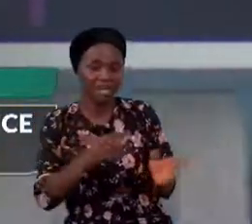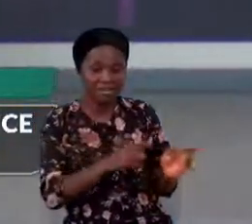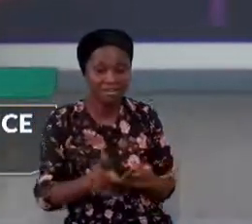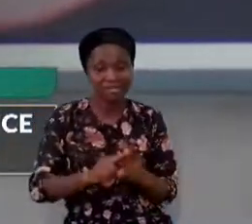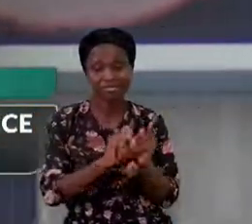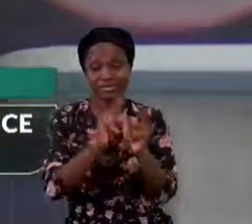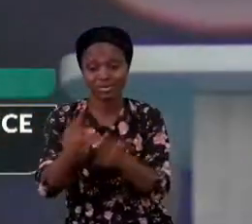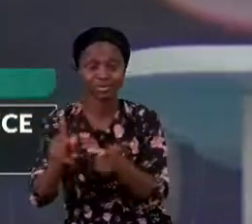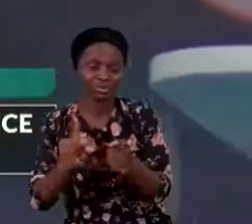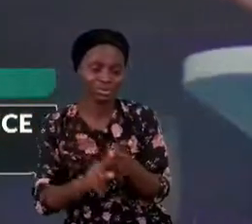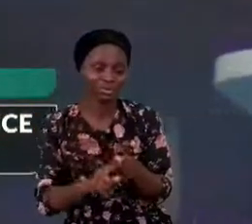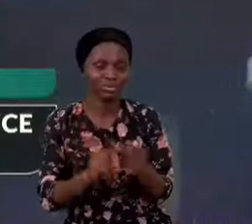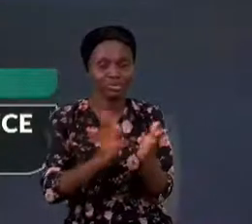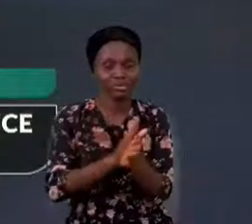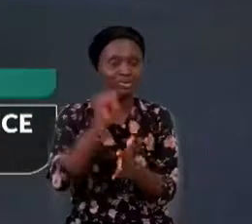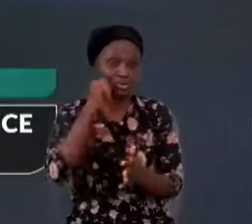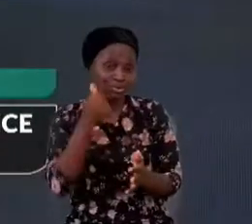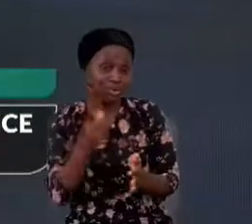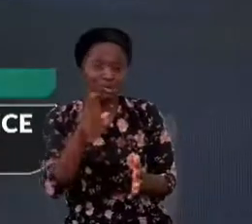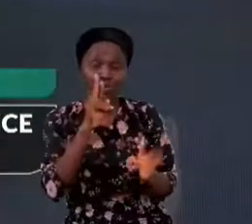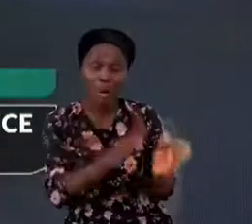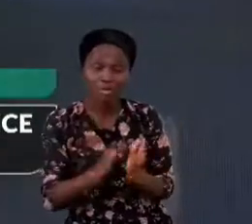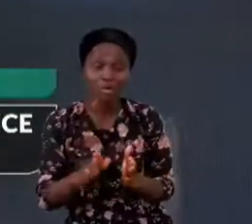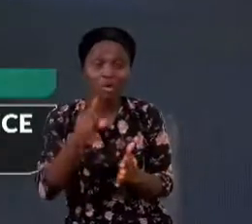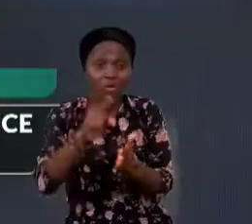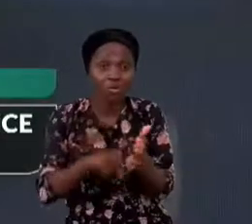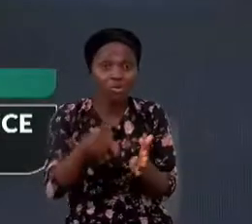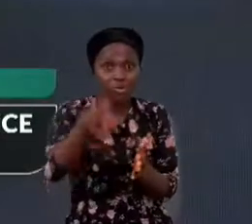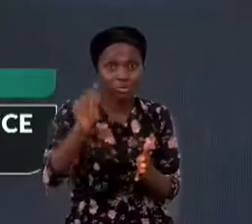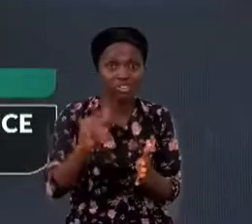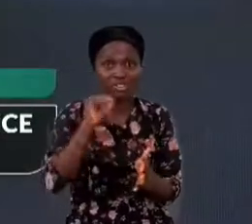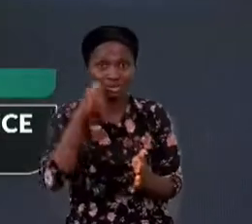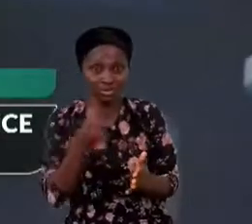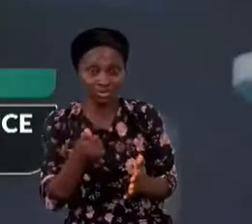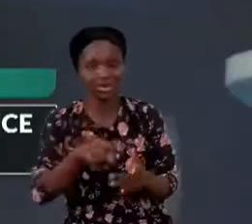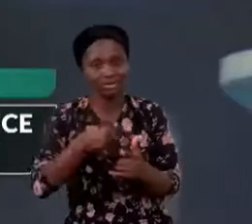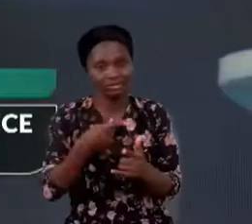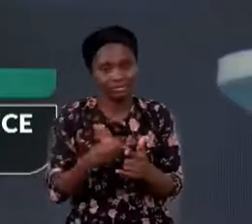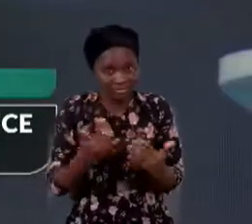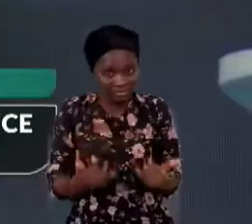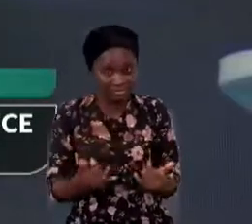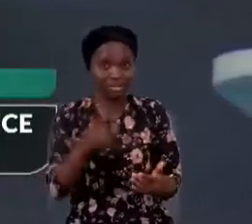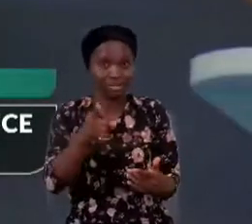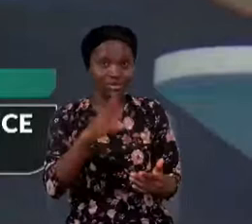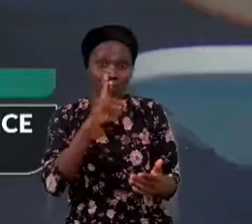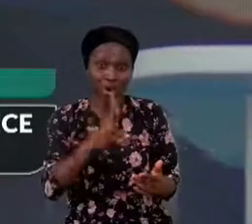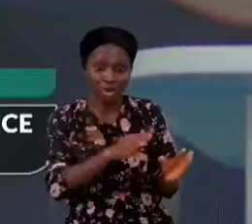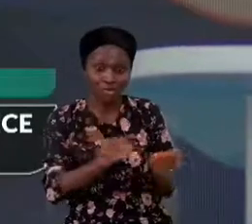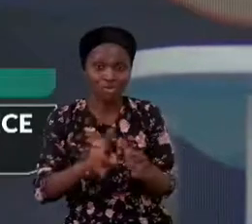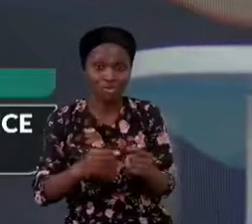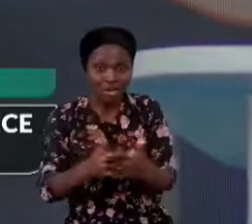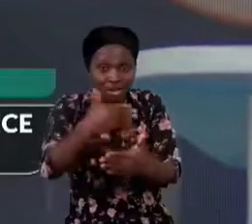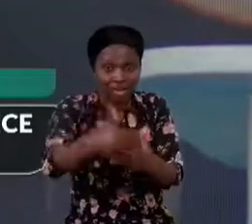tu passes au niveau supérieur. Tu prépares ton travail, tu prépares tes études, tu prépares ta personnalité